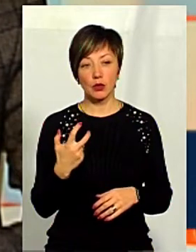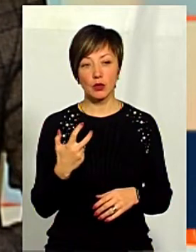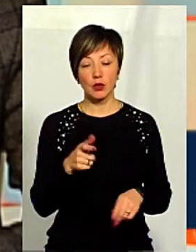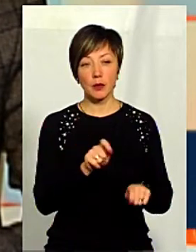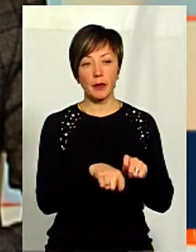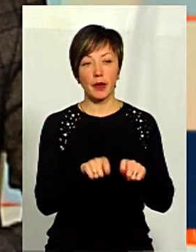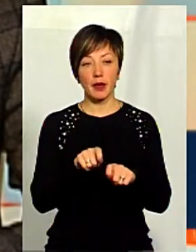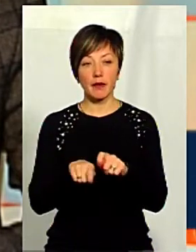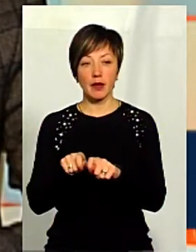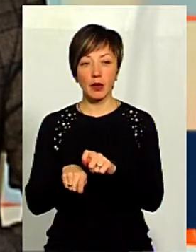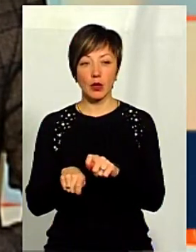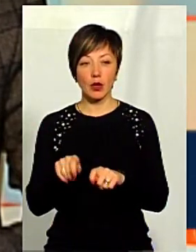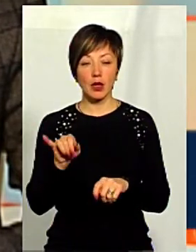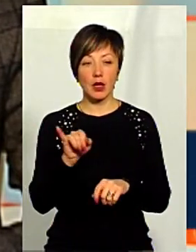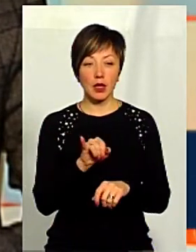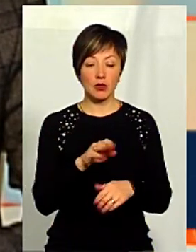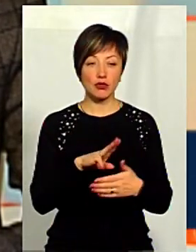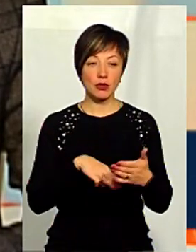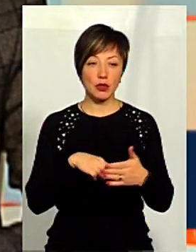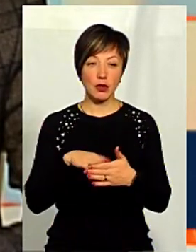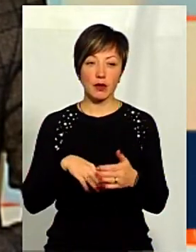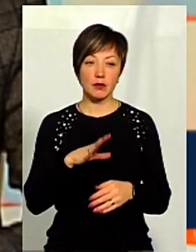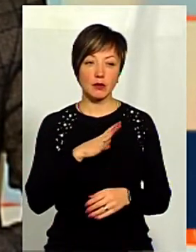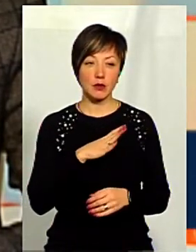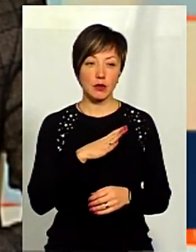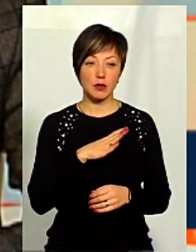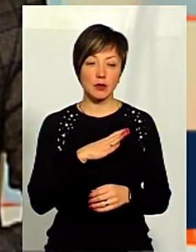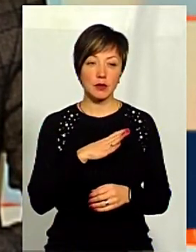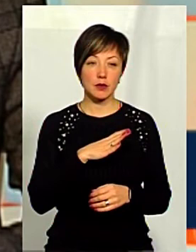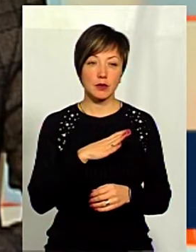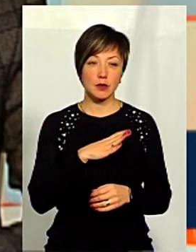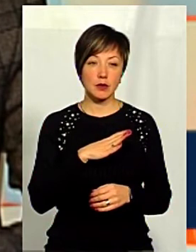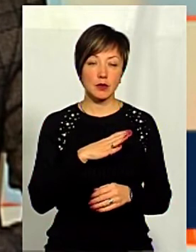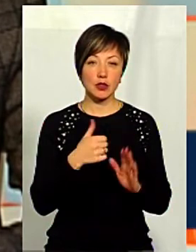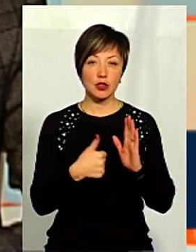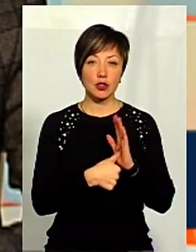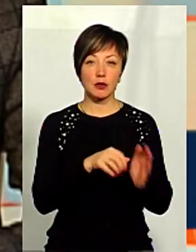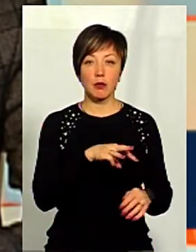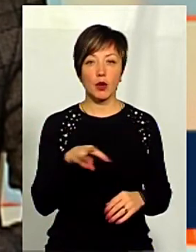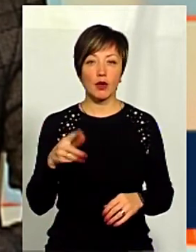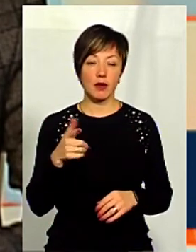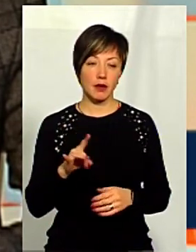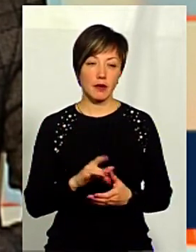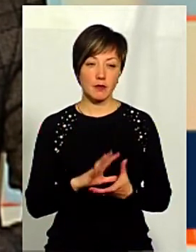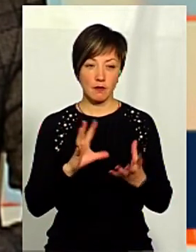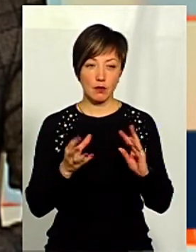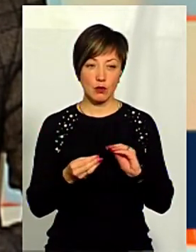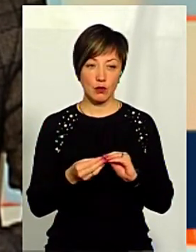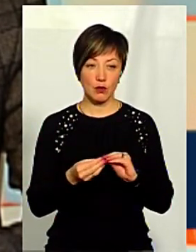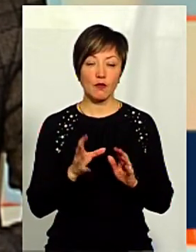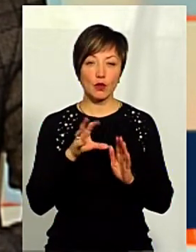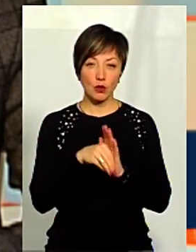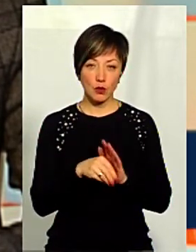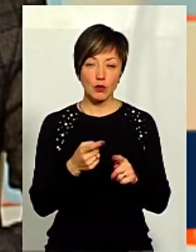300 перевірок. Ну, і відповідно накладені штрафні санкції на 6 мільйонів гривень. Ну, в тому числі якраз